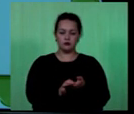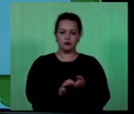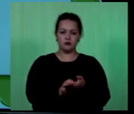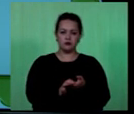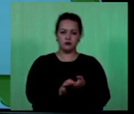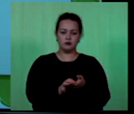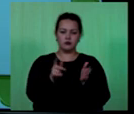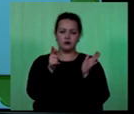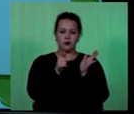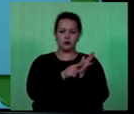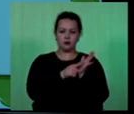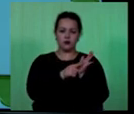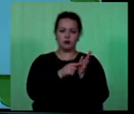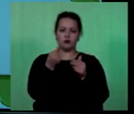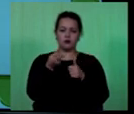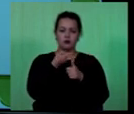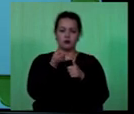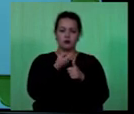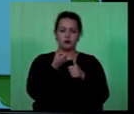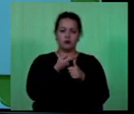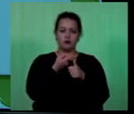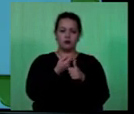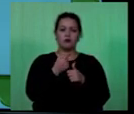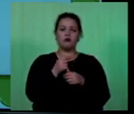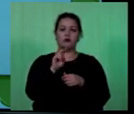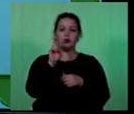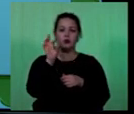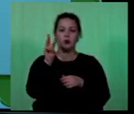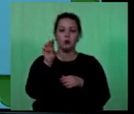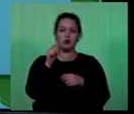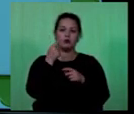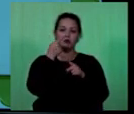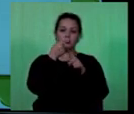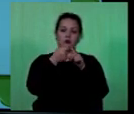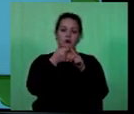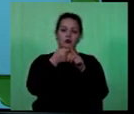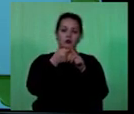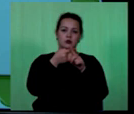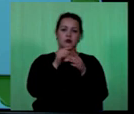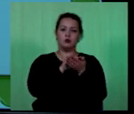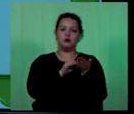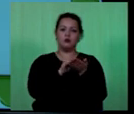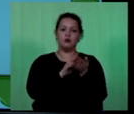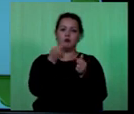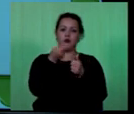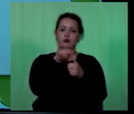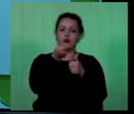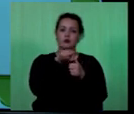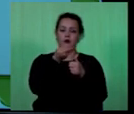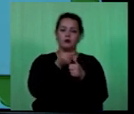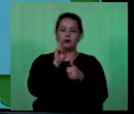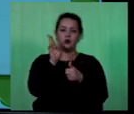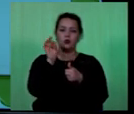7 назовите компоненты сложения повторяем назовите